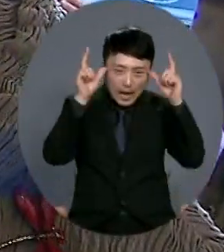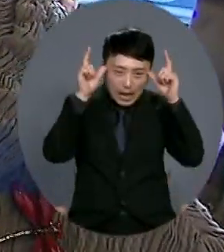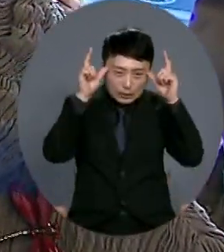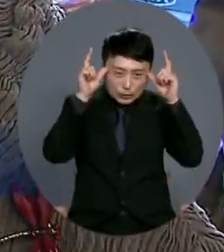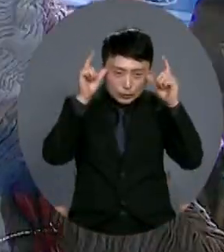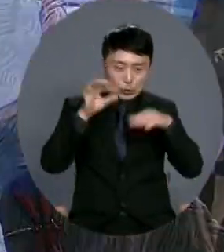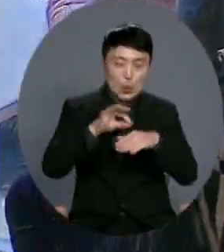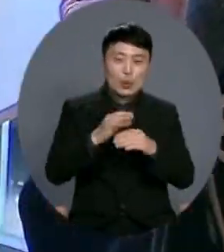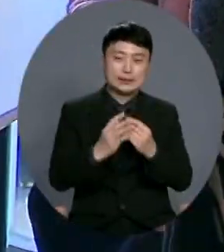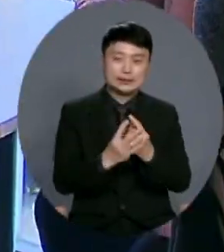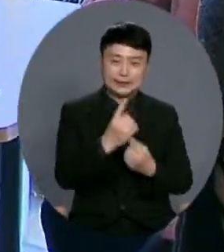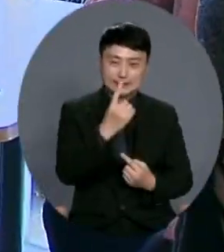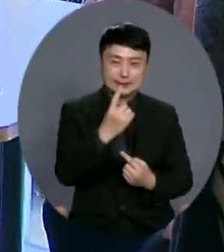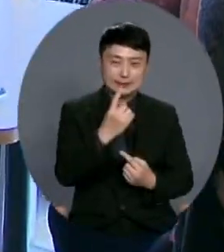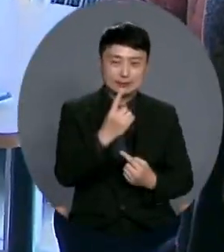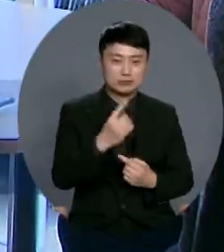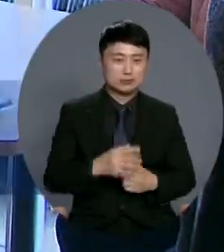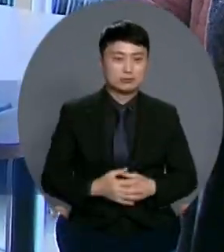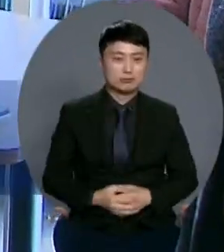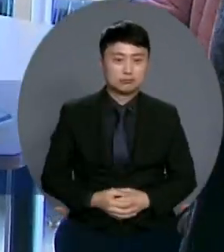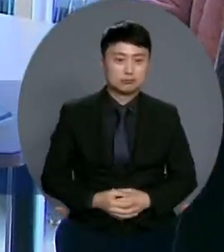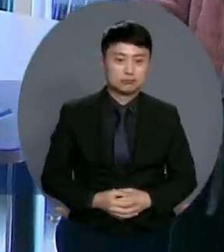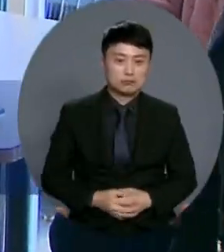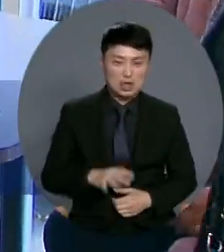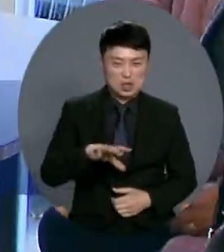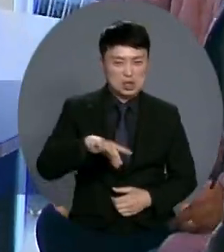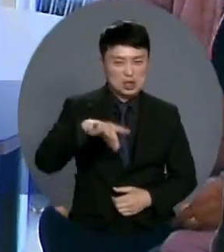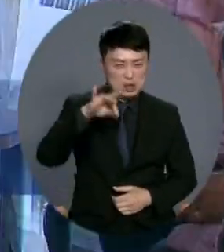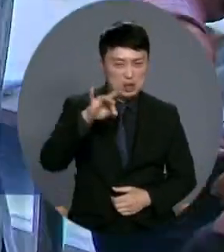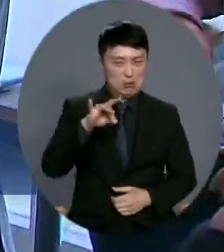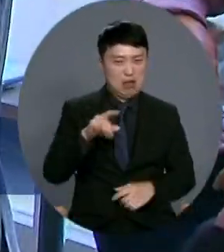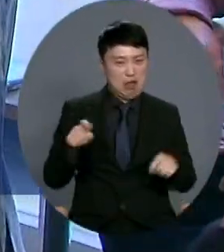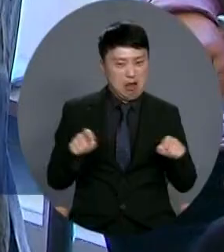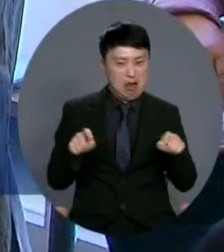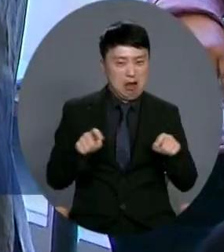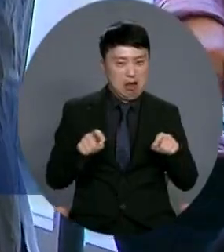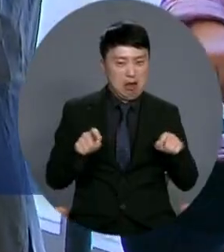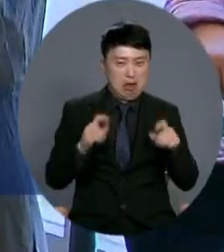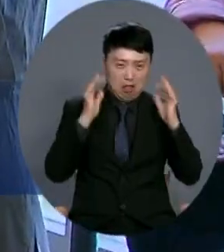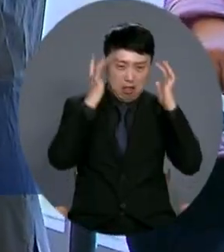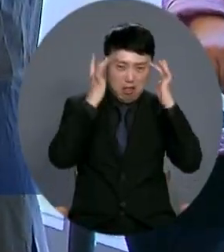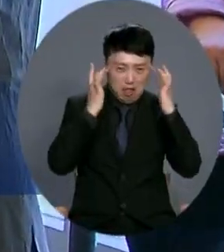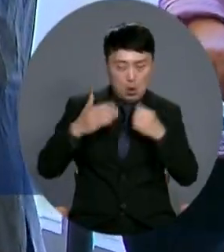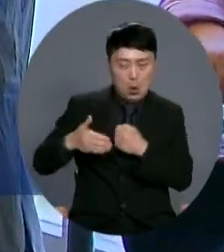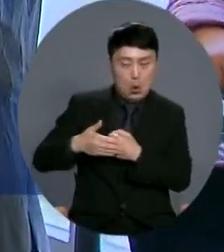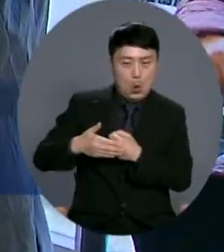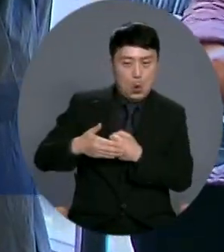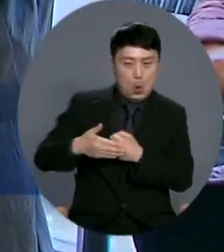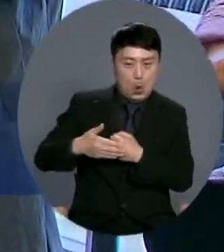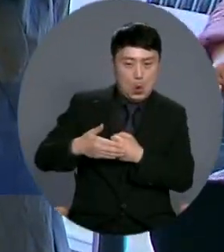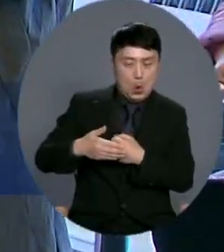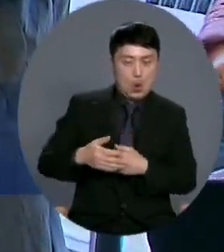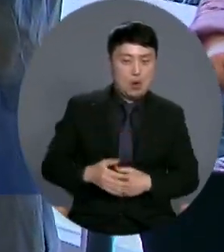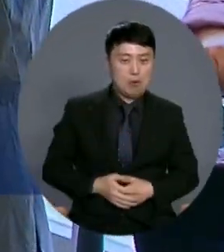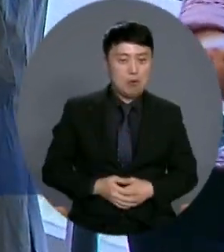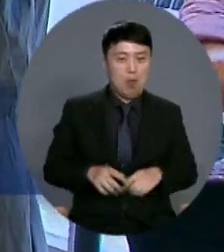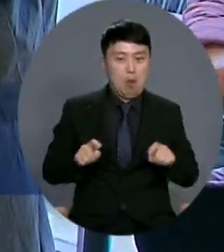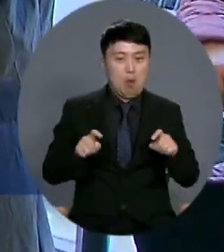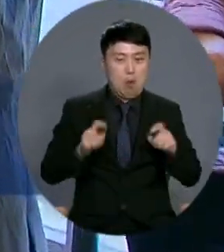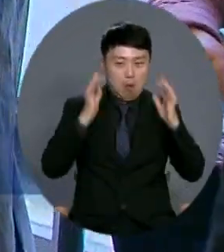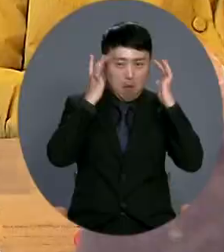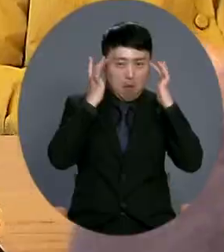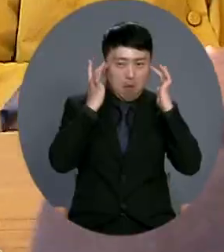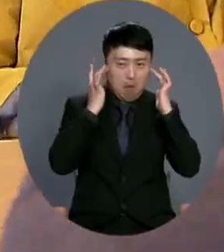세트. 처음에 저들은 겁이 나 기계 앞에 못 서요. 옆에서 이제 조력을 해줘야 하는데 그냥 있으면 벌벌